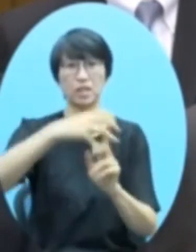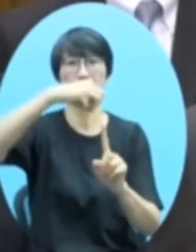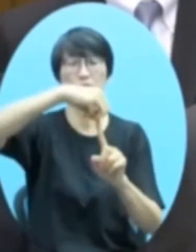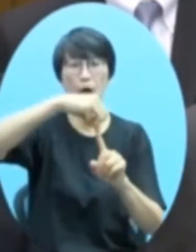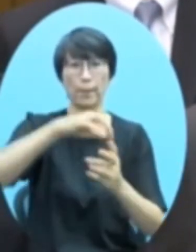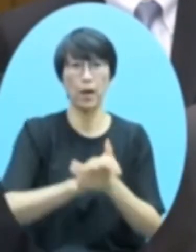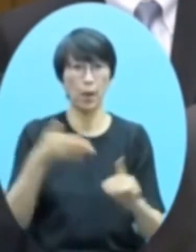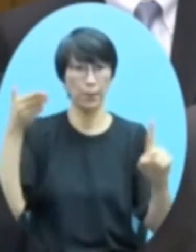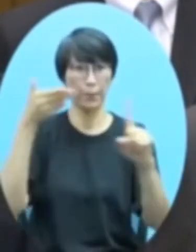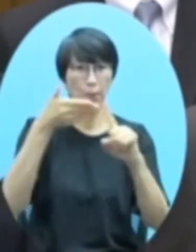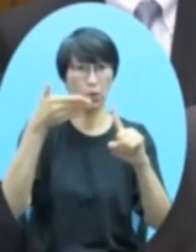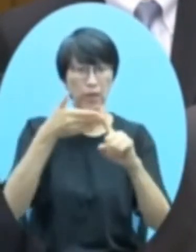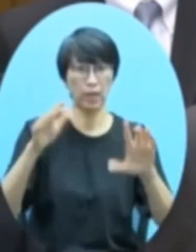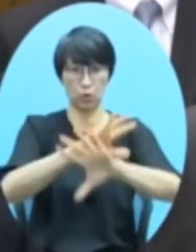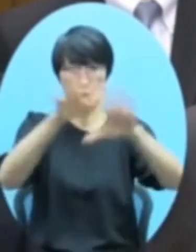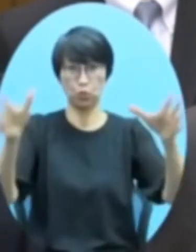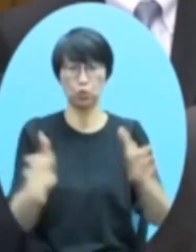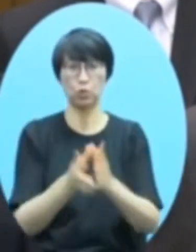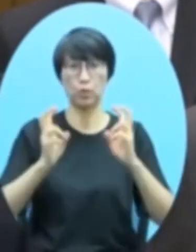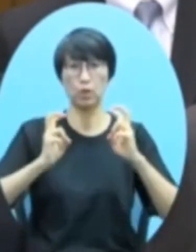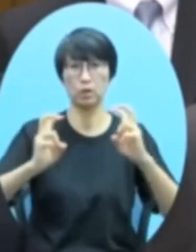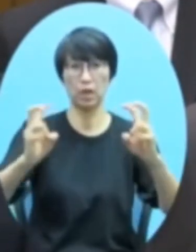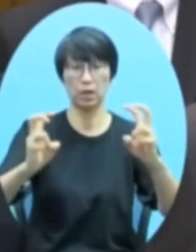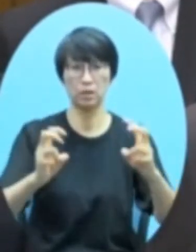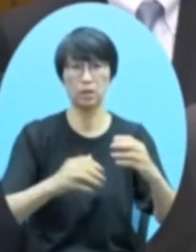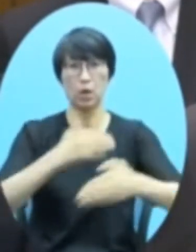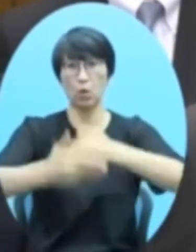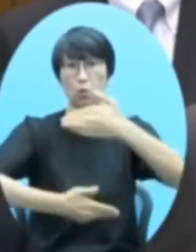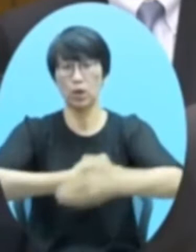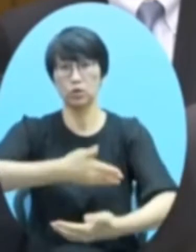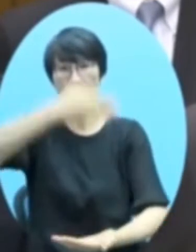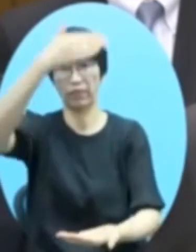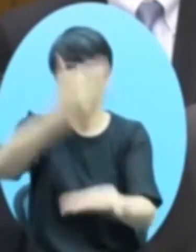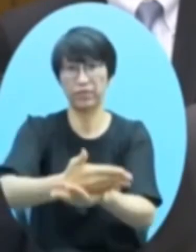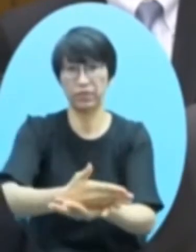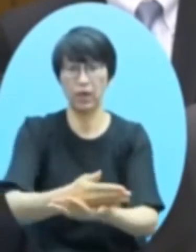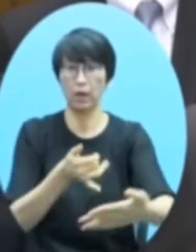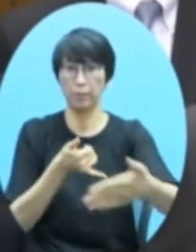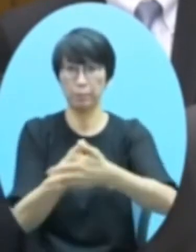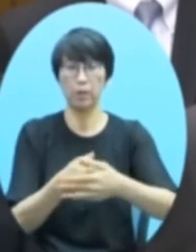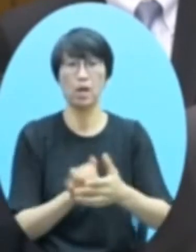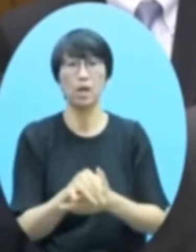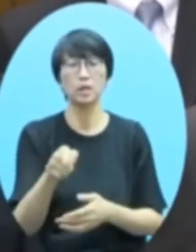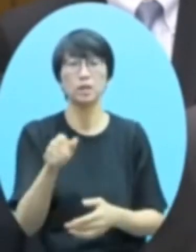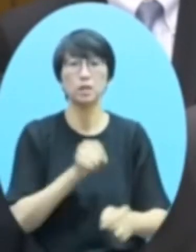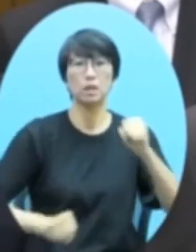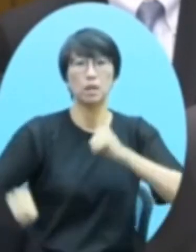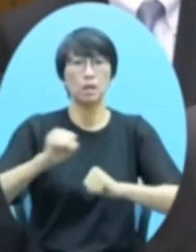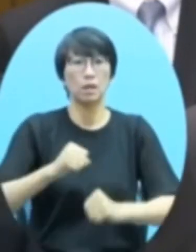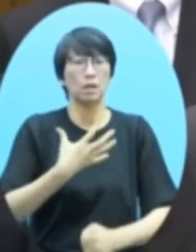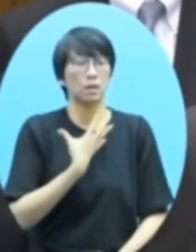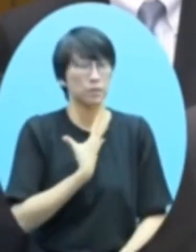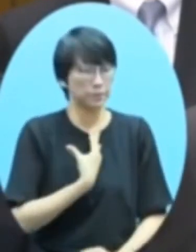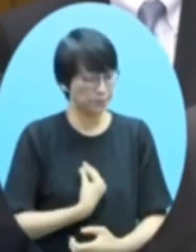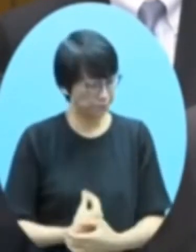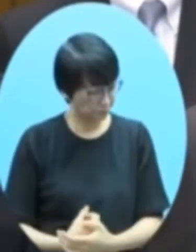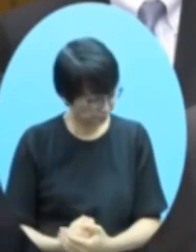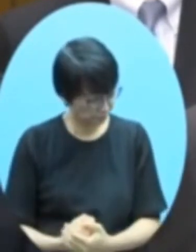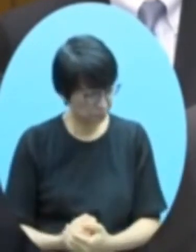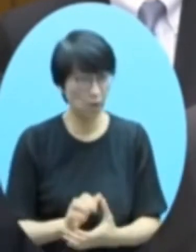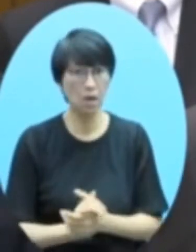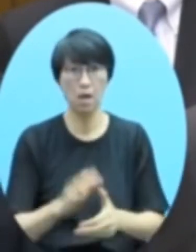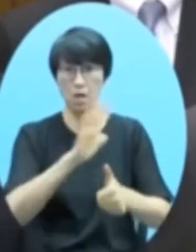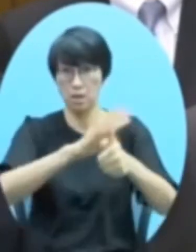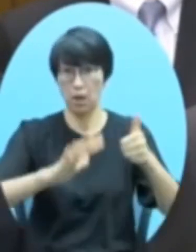瘓那個整個的鐵路運作。我哋對呢啲嘅行動咧係深表遺憾，亦都大家都知道構成